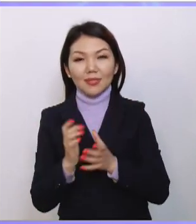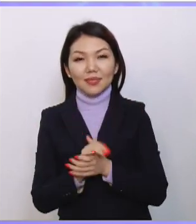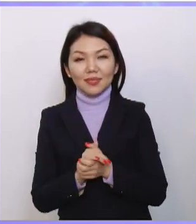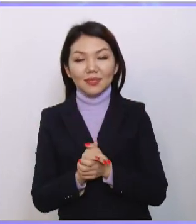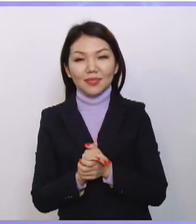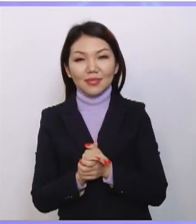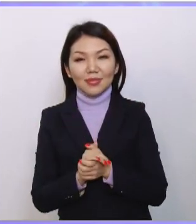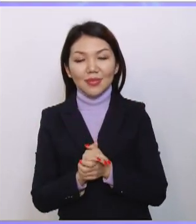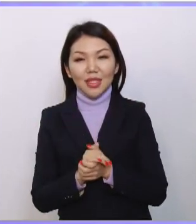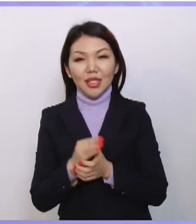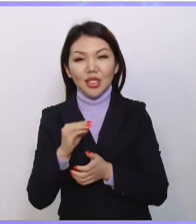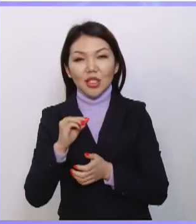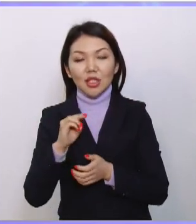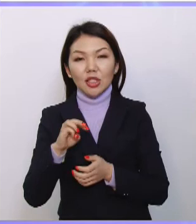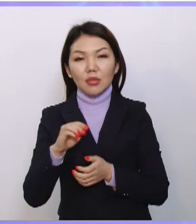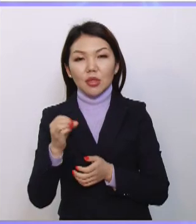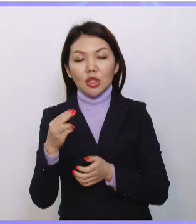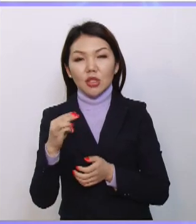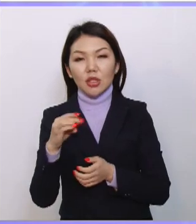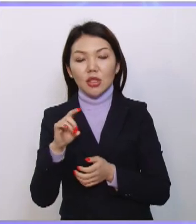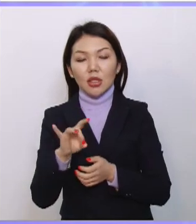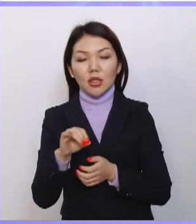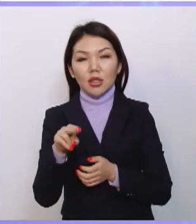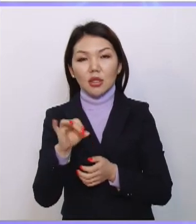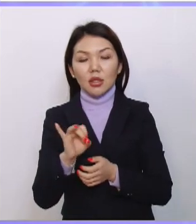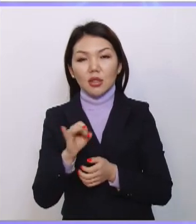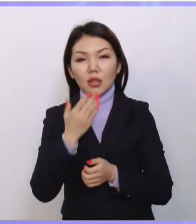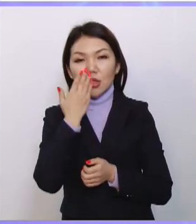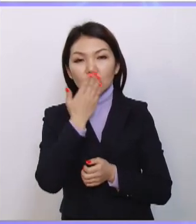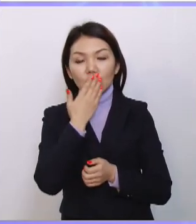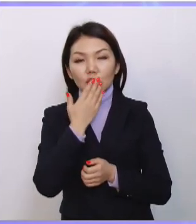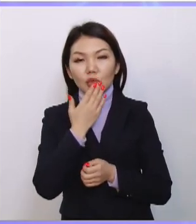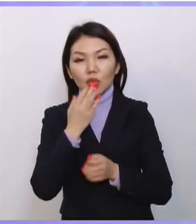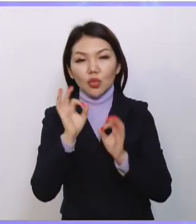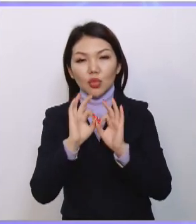Jemiştir jittuu, şirin, sonun. Tuğra.